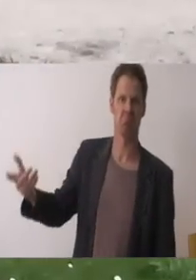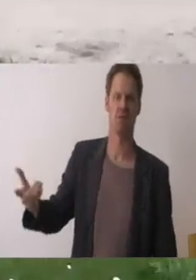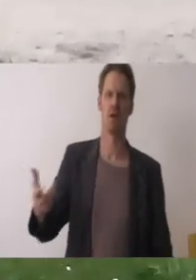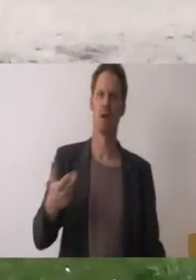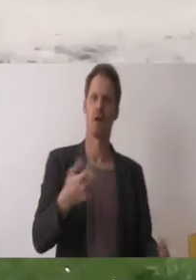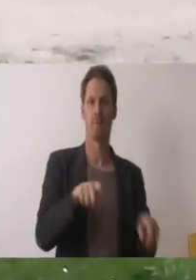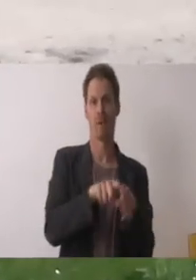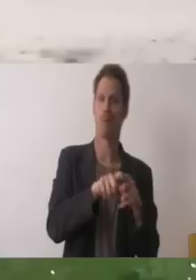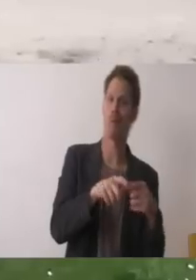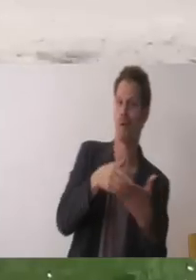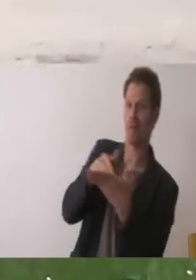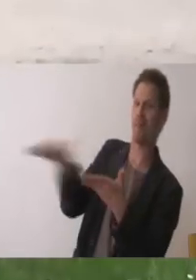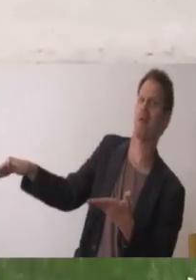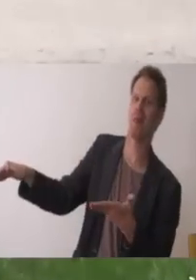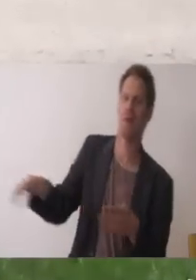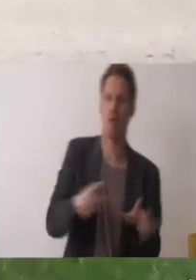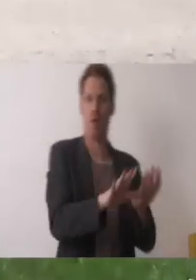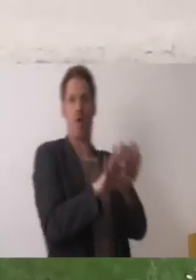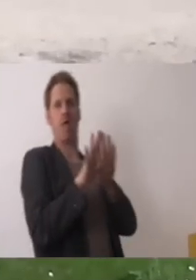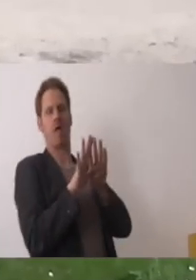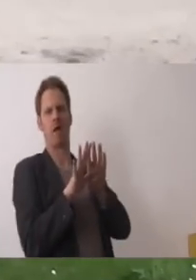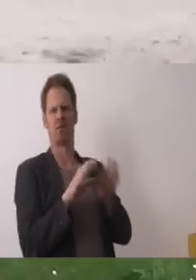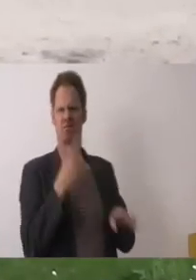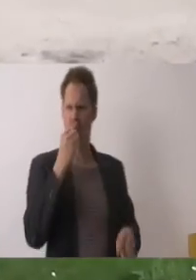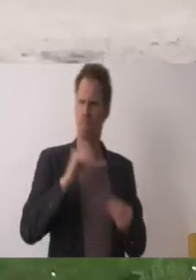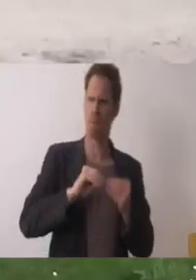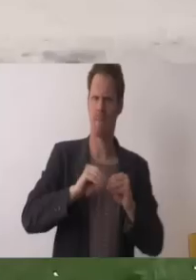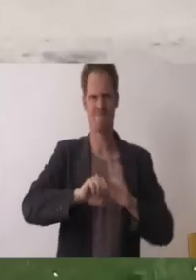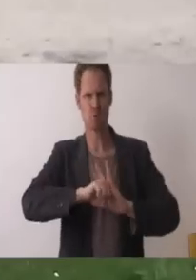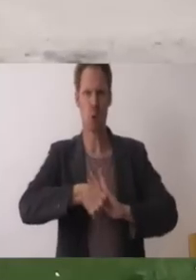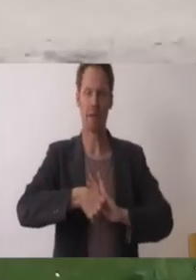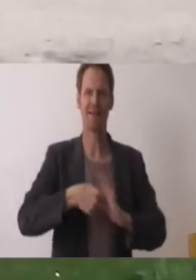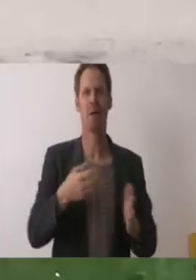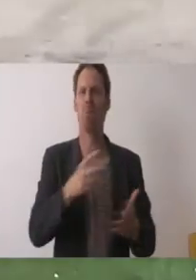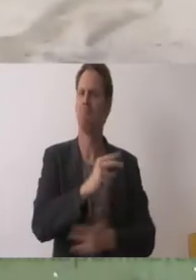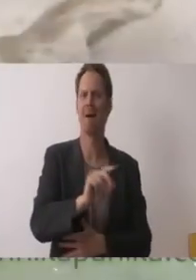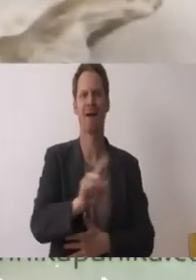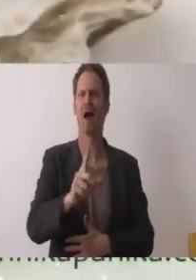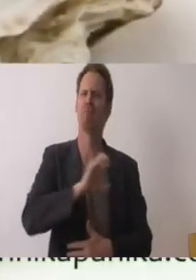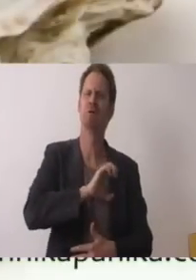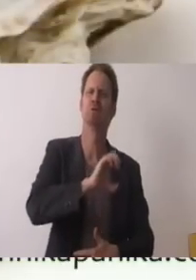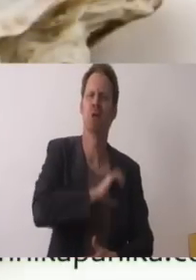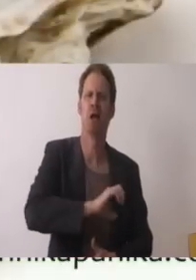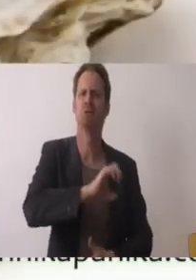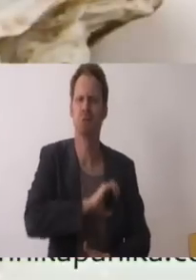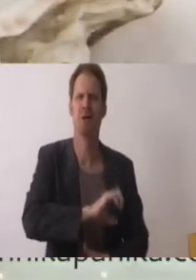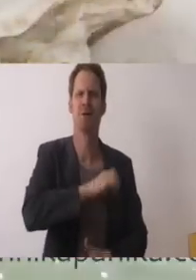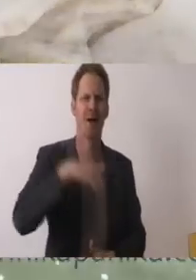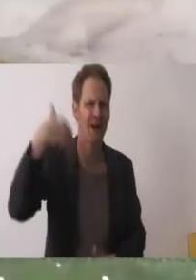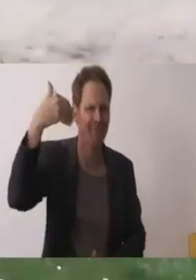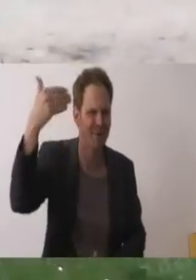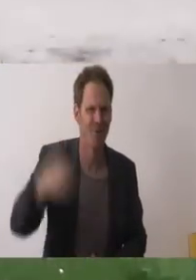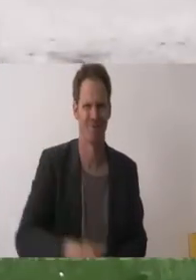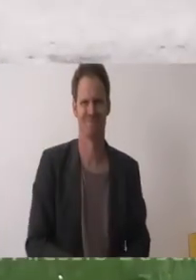pas écoutés et en plus ils nous ont repoussés. Donc bon, je pense que j'ai un petit problème d'autorité, mais c'est pas grave, on